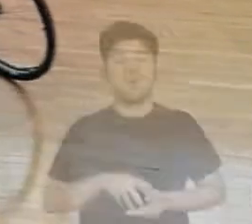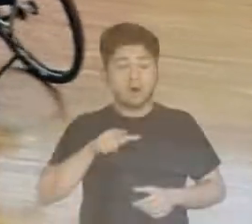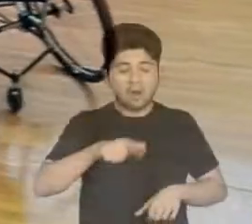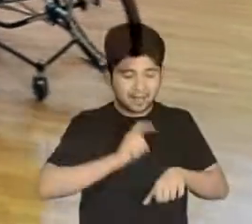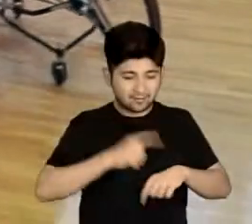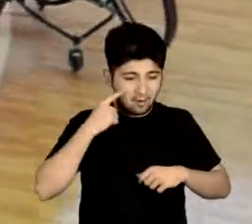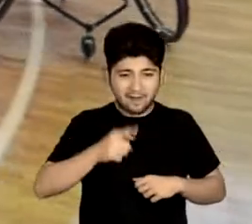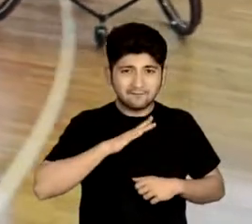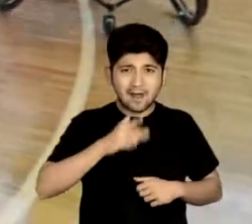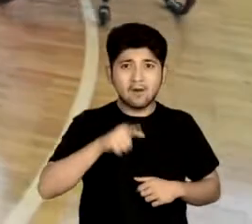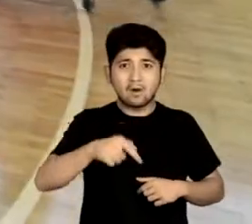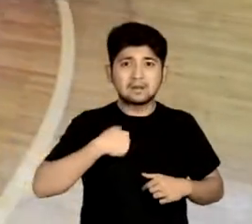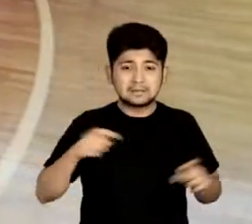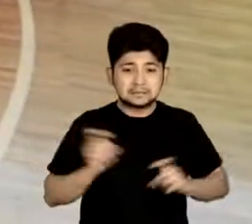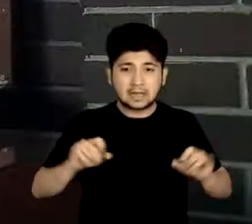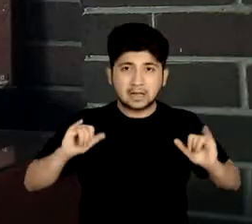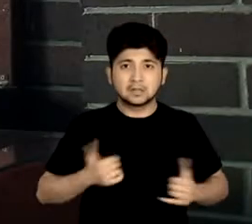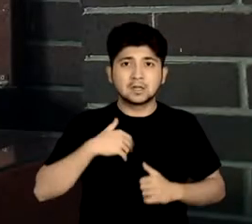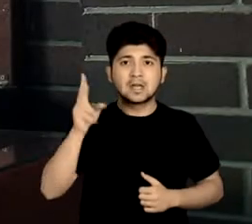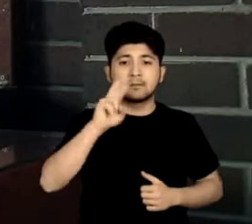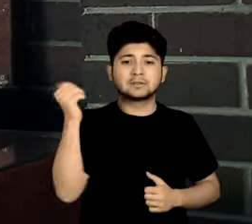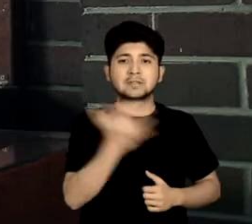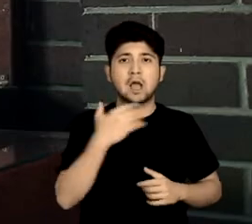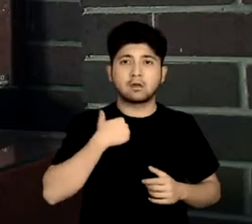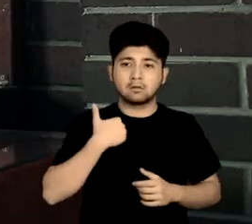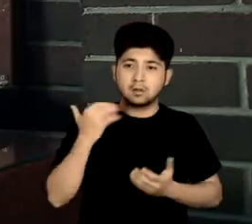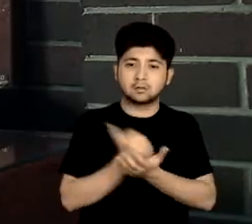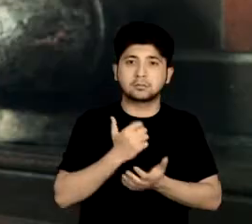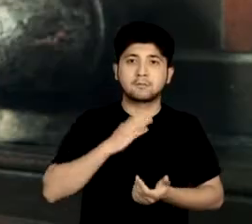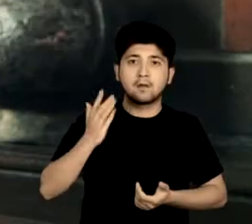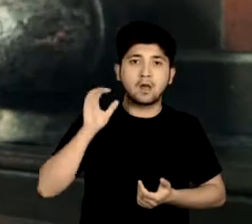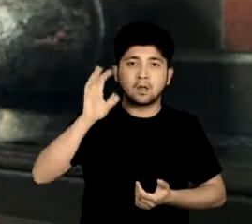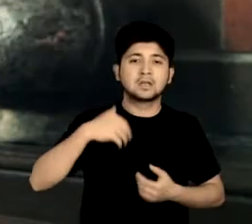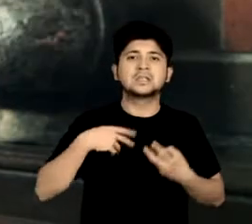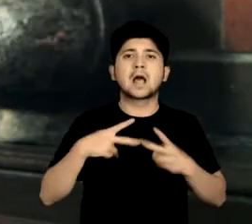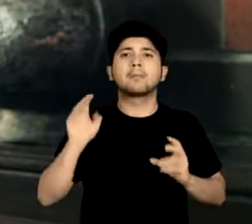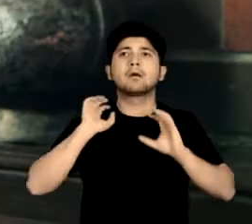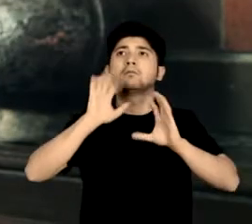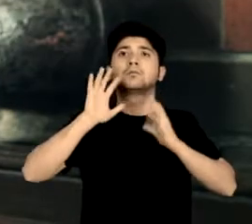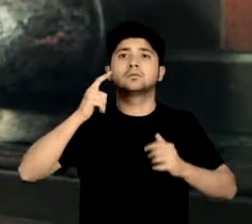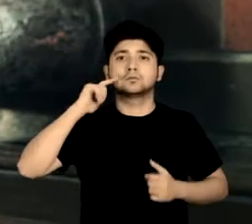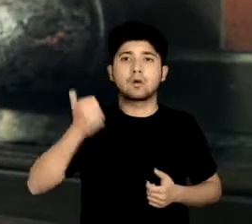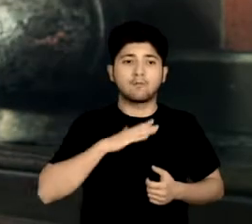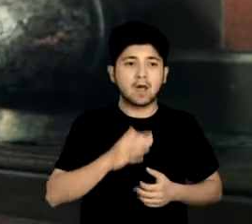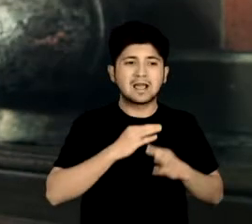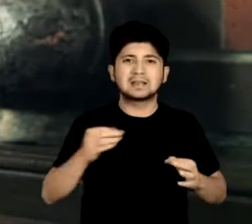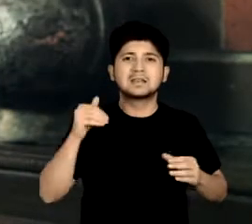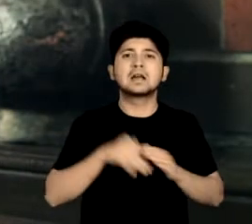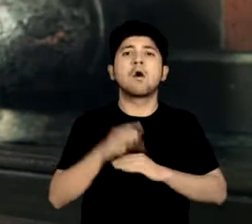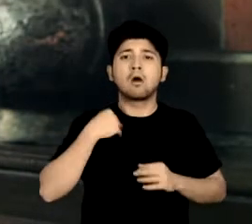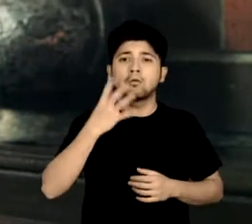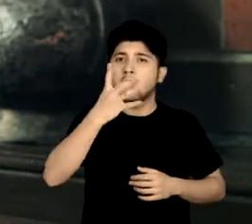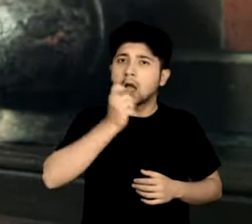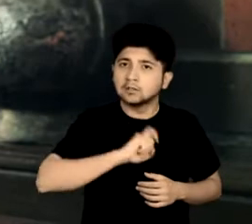O anda stresim geçti. O maçta bir baktım 20 sayıya yakın atışım var. Serbest atışlarım bazı maçlarda hiç girmedi.